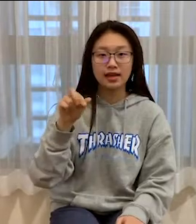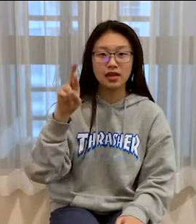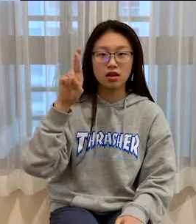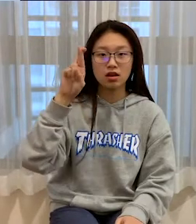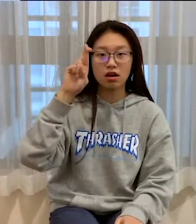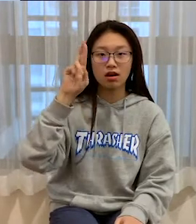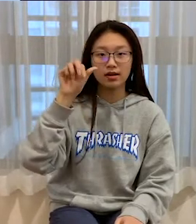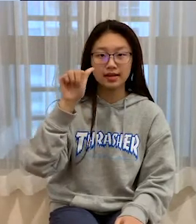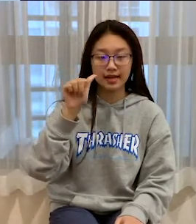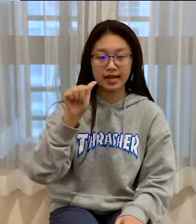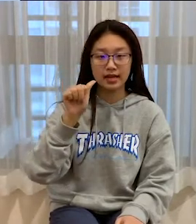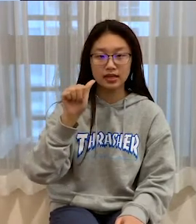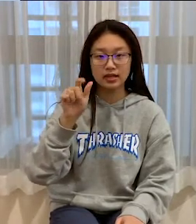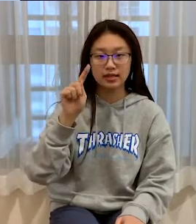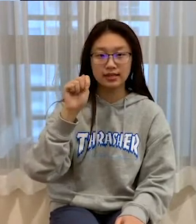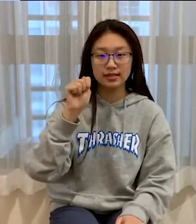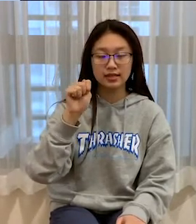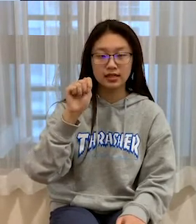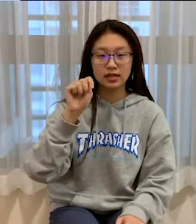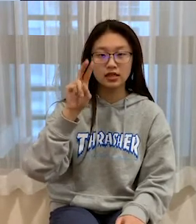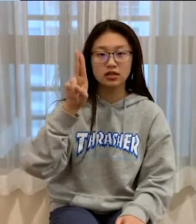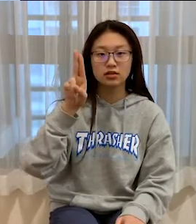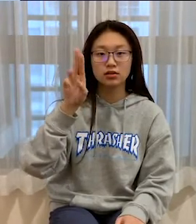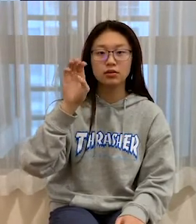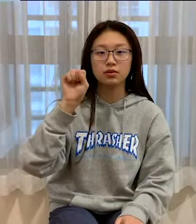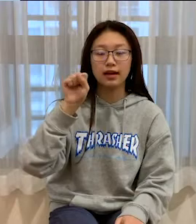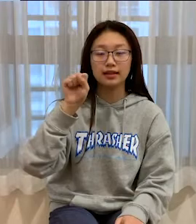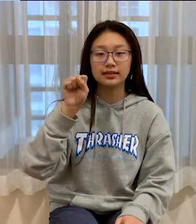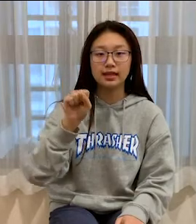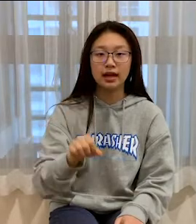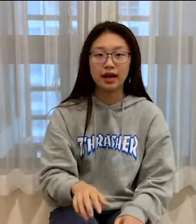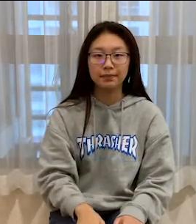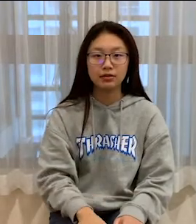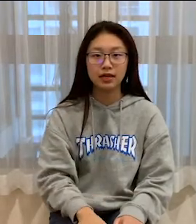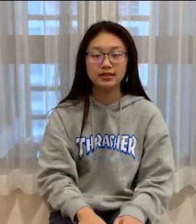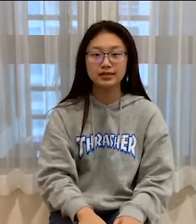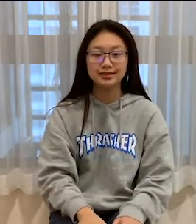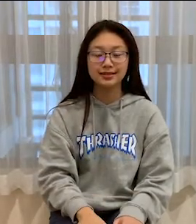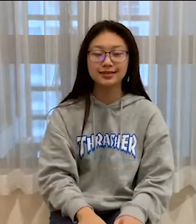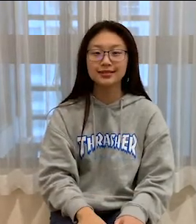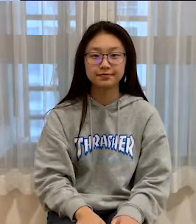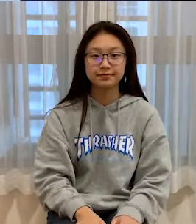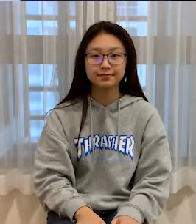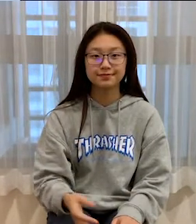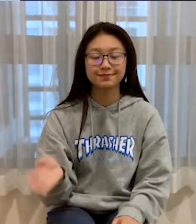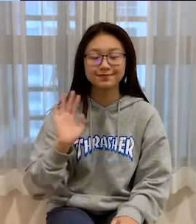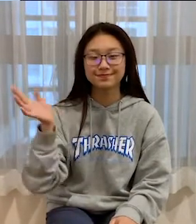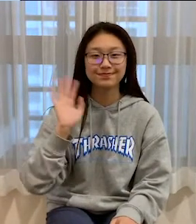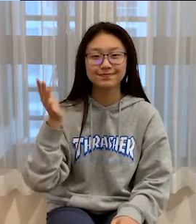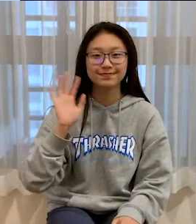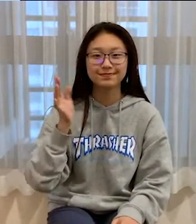talent, your abilities. It can also mean organ, 器官,